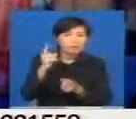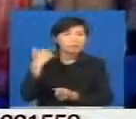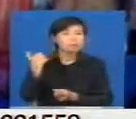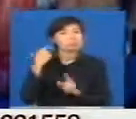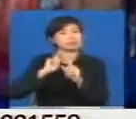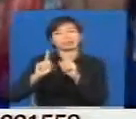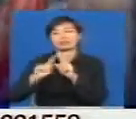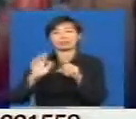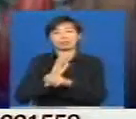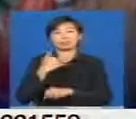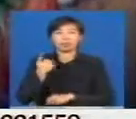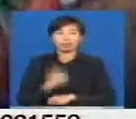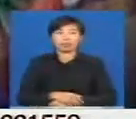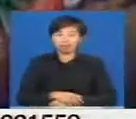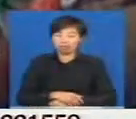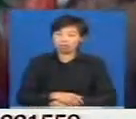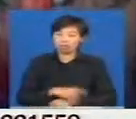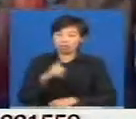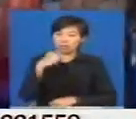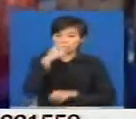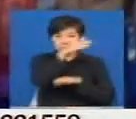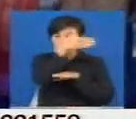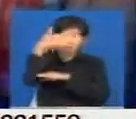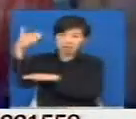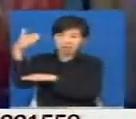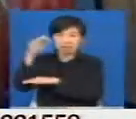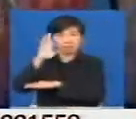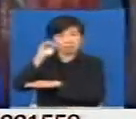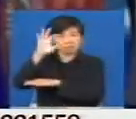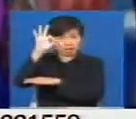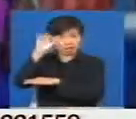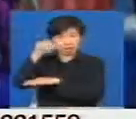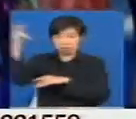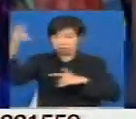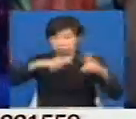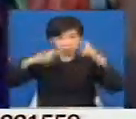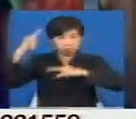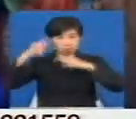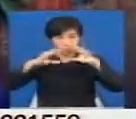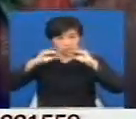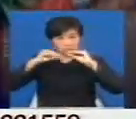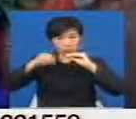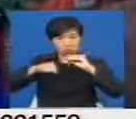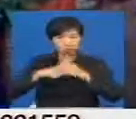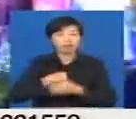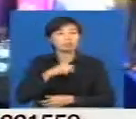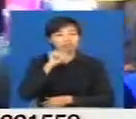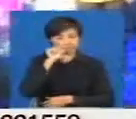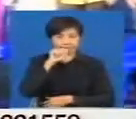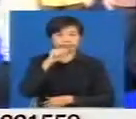ป แสดงว่าคนที่มาร่วมประชุมครั้งนี้เห็นว่ามาจาก49ชาติด้วยกันใช่ไหมท่าน ครับครับ ครับเราเชิญเข้ามายังไงบ้าง จริง